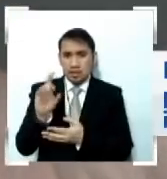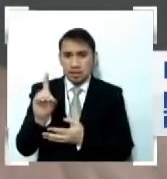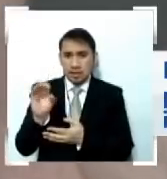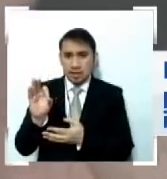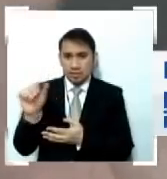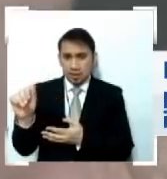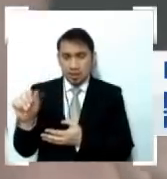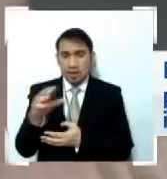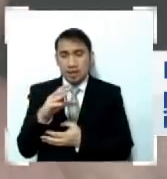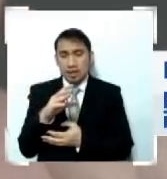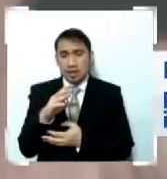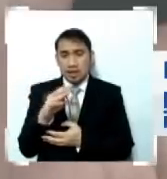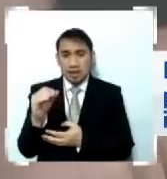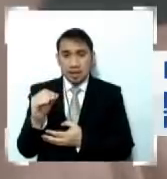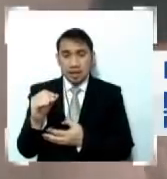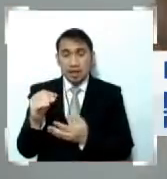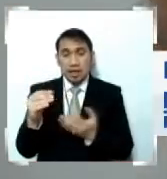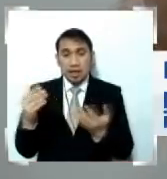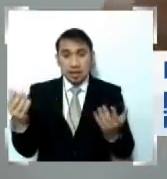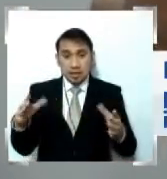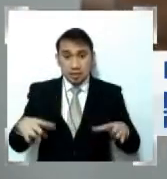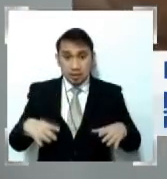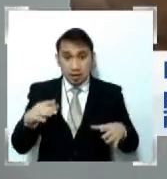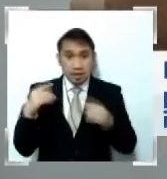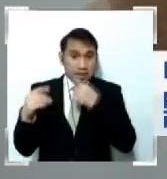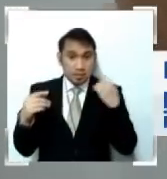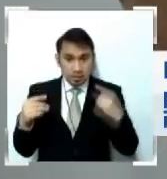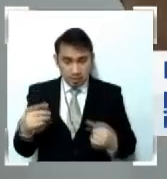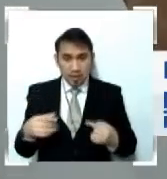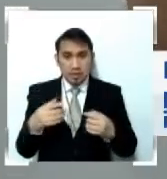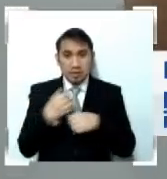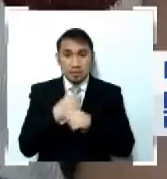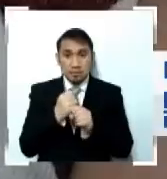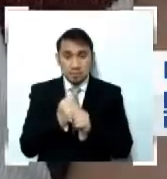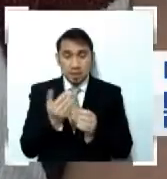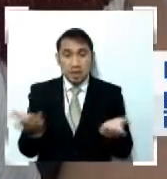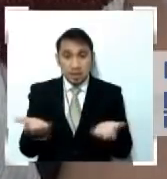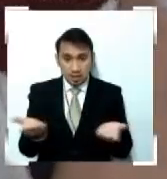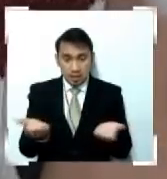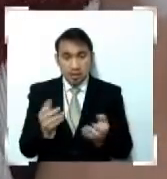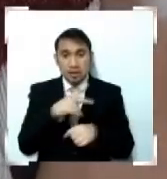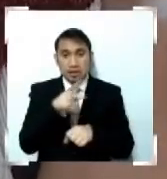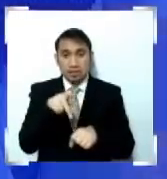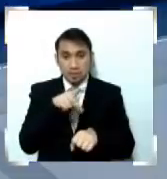ng bakuna dito mismo sa Pilipinas. Ako si Mariz Umali, ang inyong saksi.